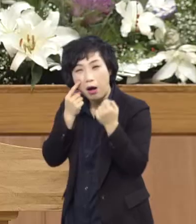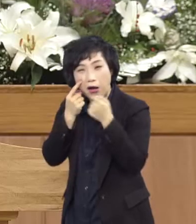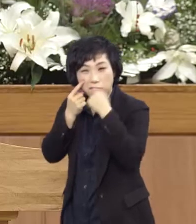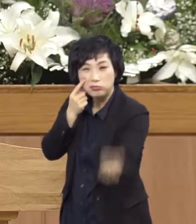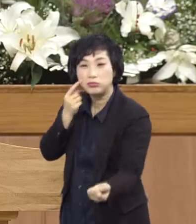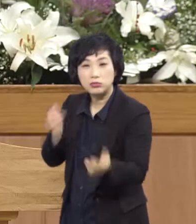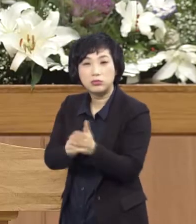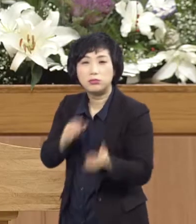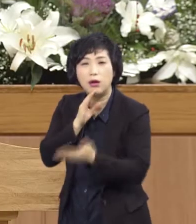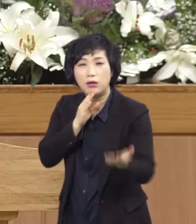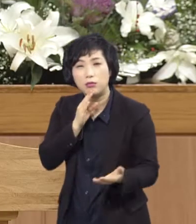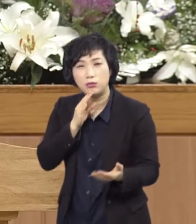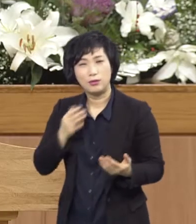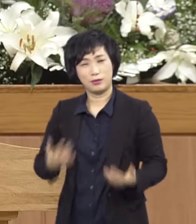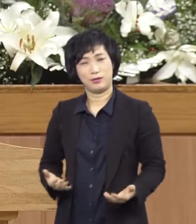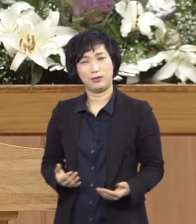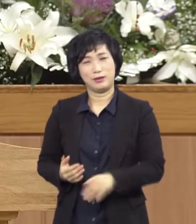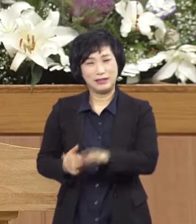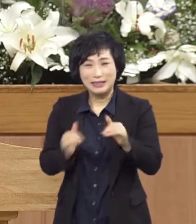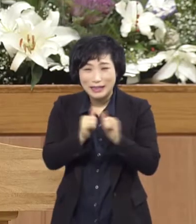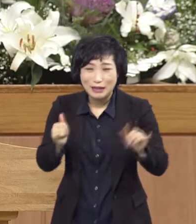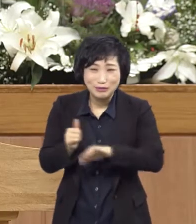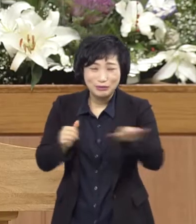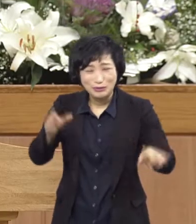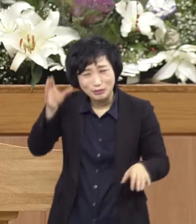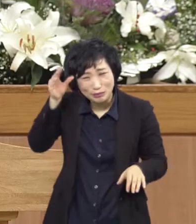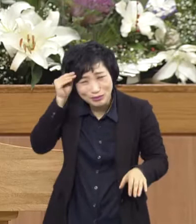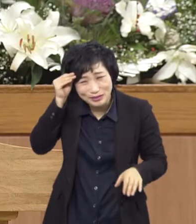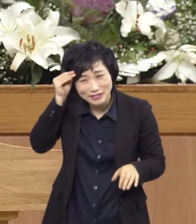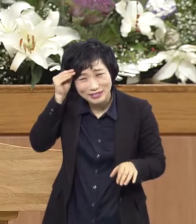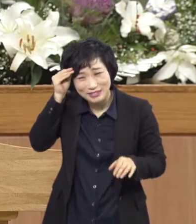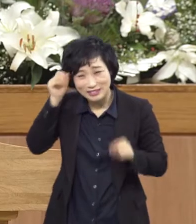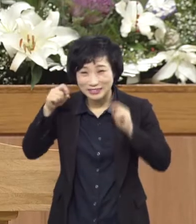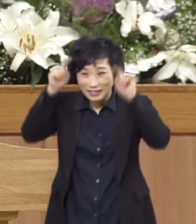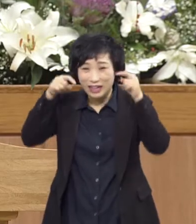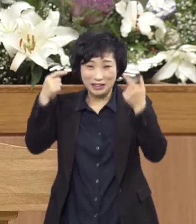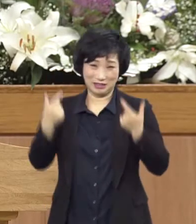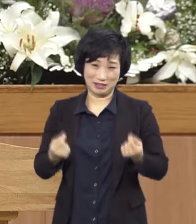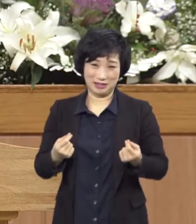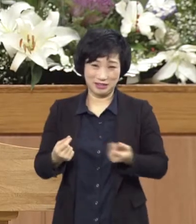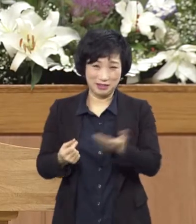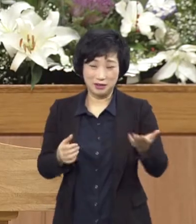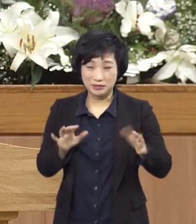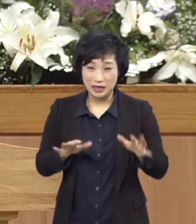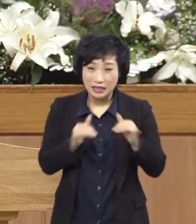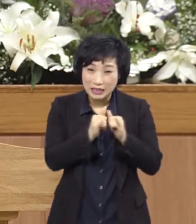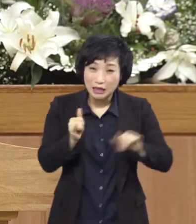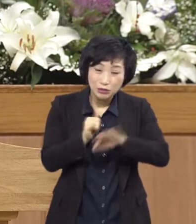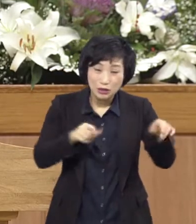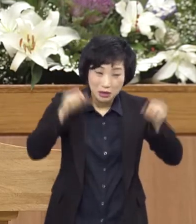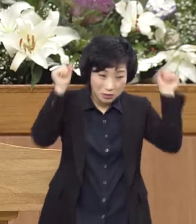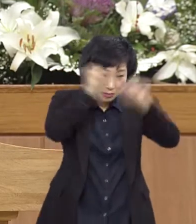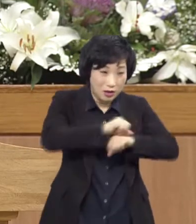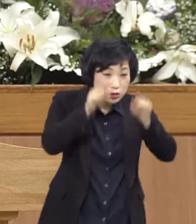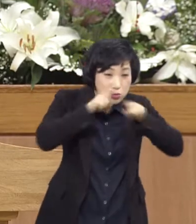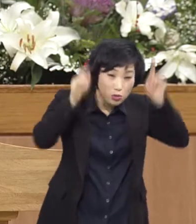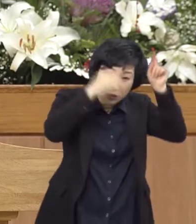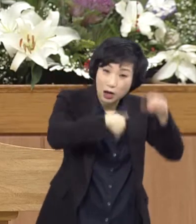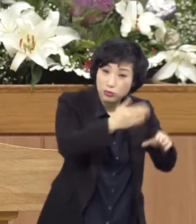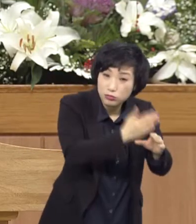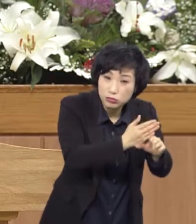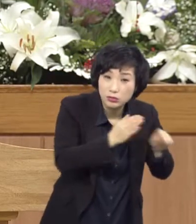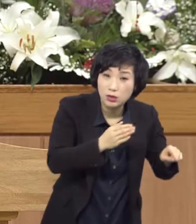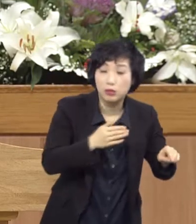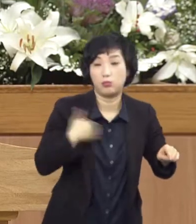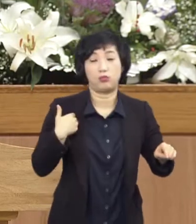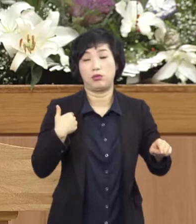무지한 양이니 우리를 그래서 멸망으로 지옥으로 가면서도 가는 줄도 모르고